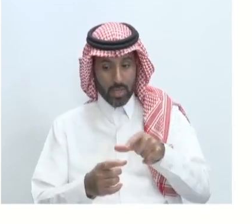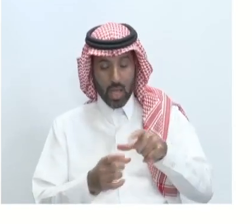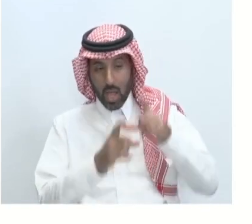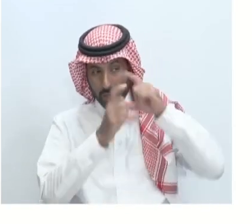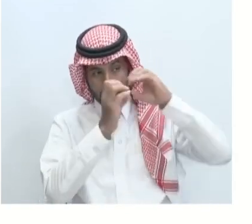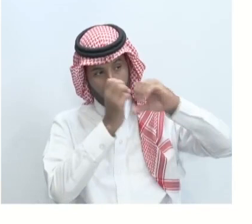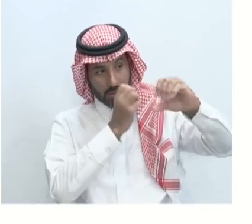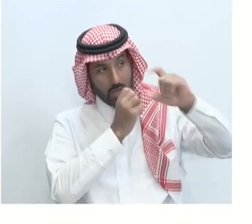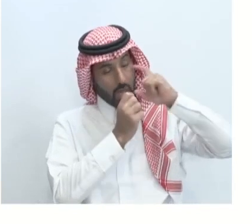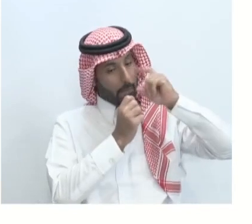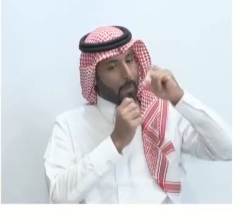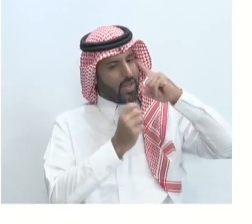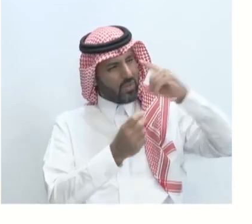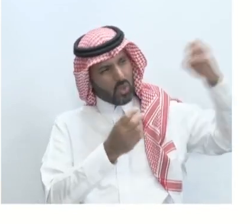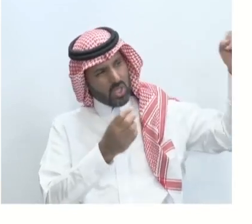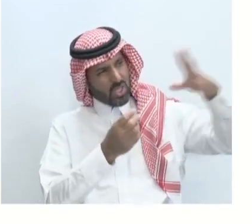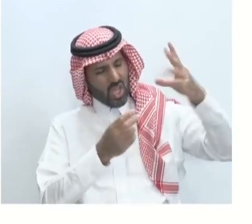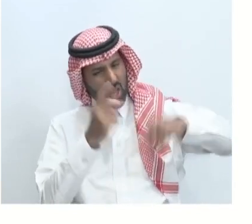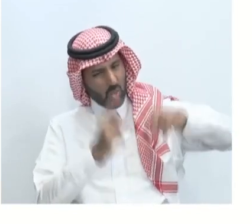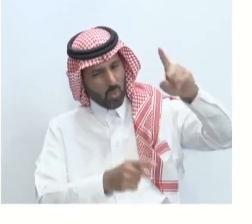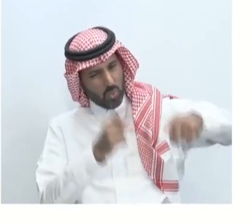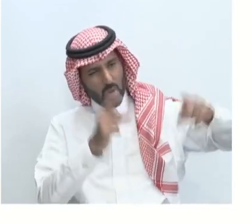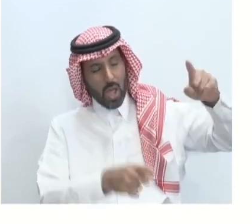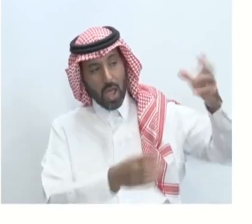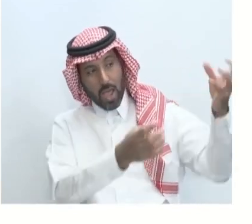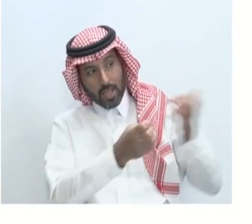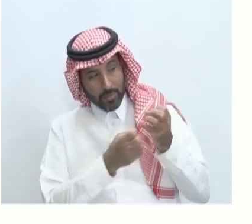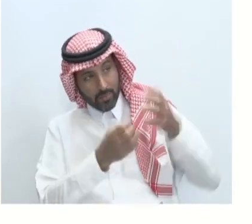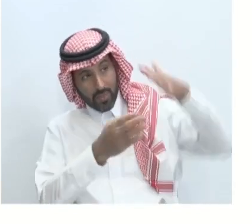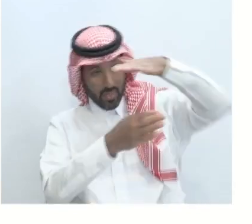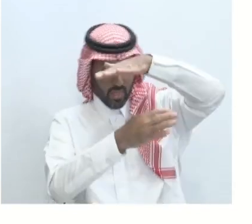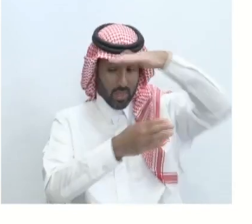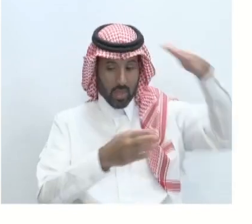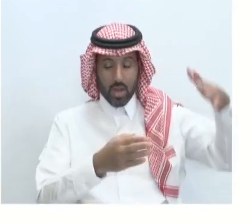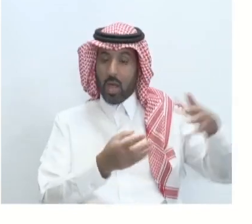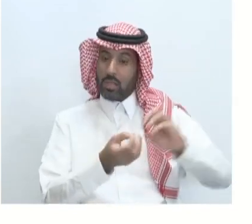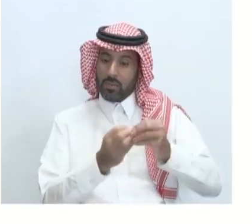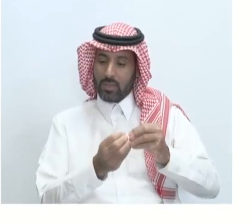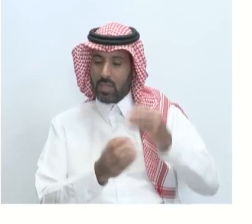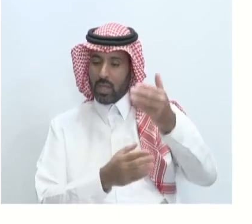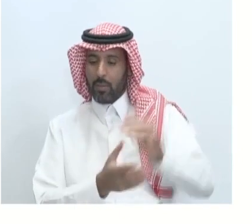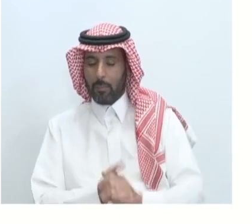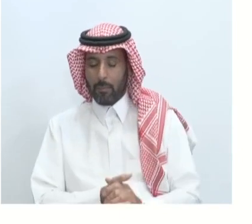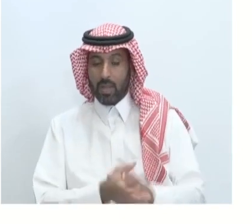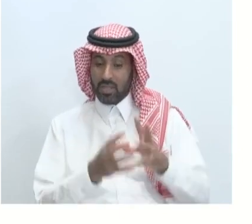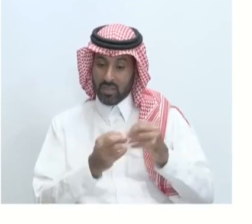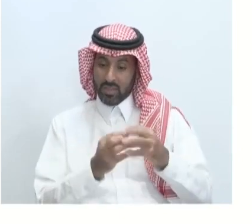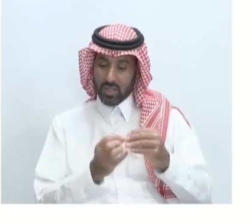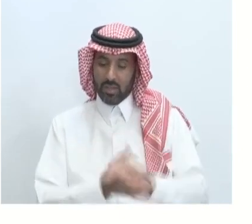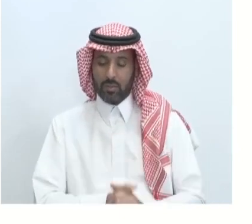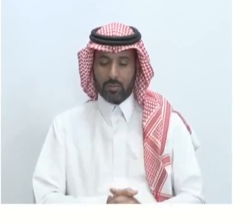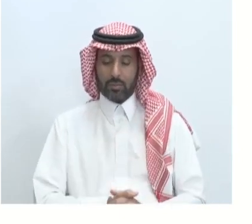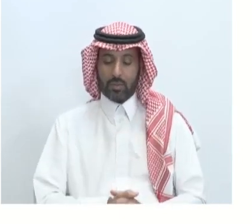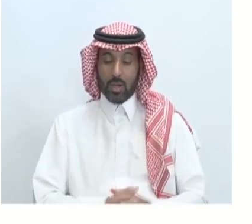لرصد كل انواع الاشعاع الكهرومغناطيسي الاتيه من الفضاء وتحليلها وتفسيرها بعد ذلك في